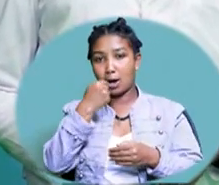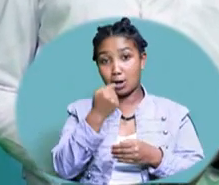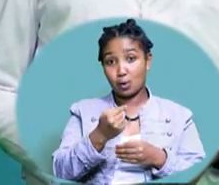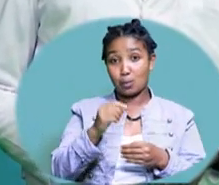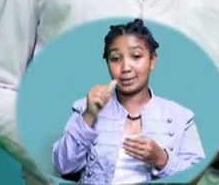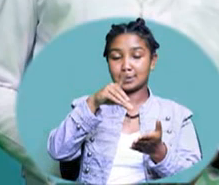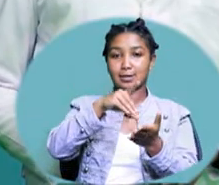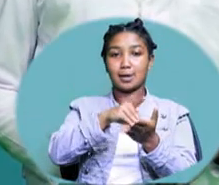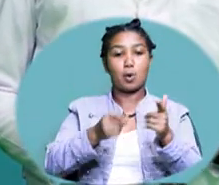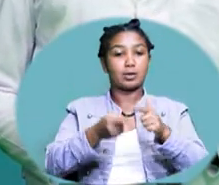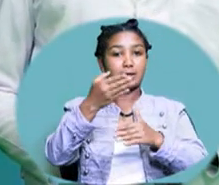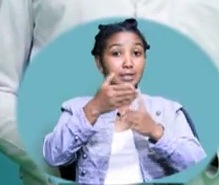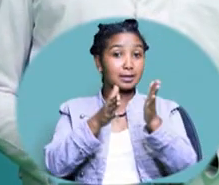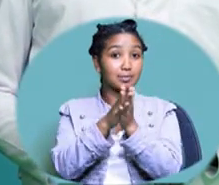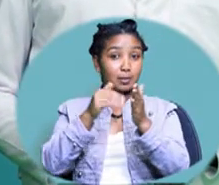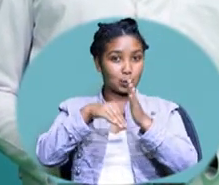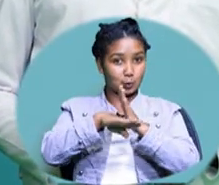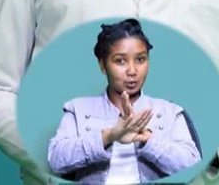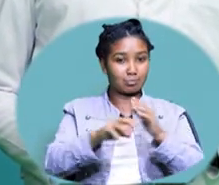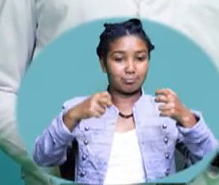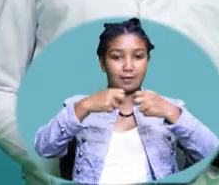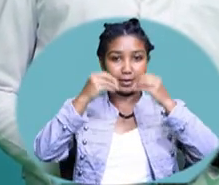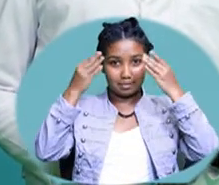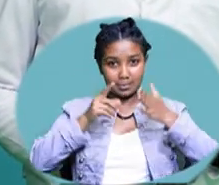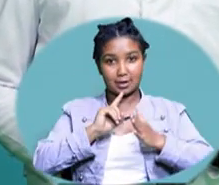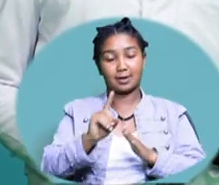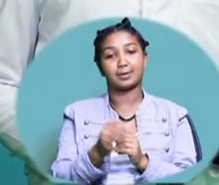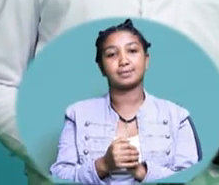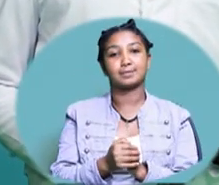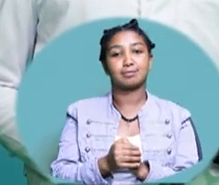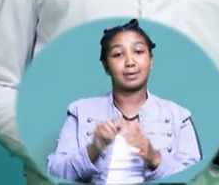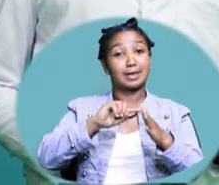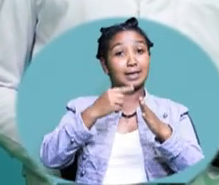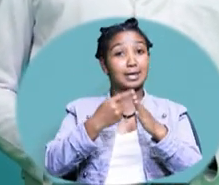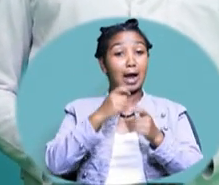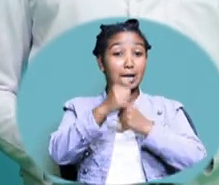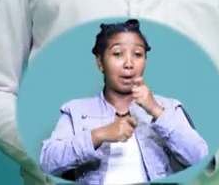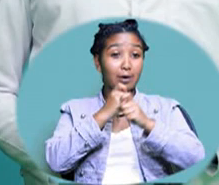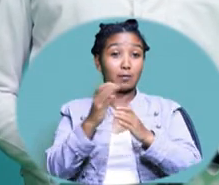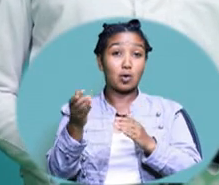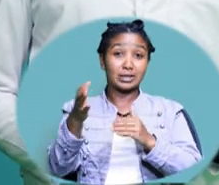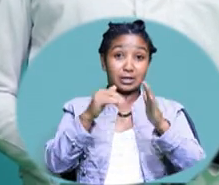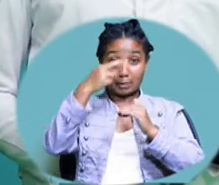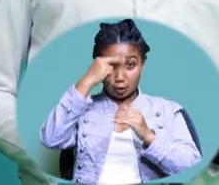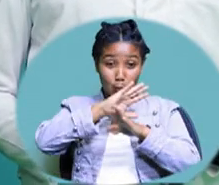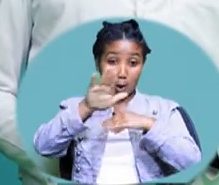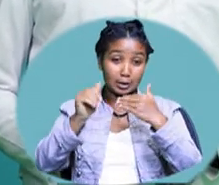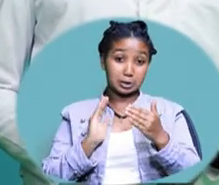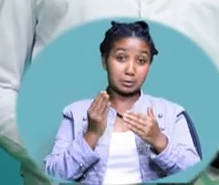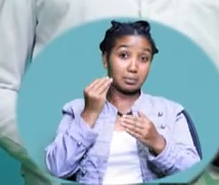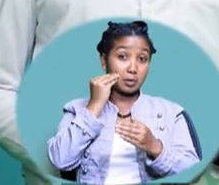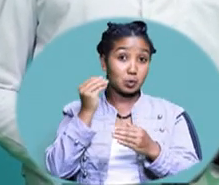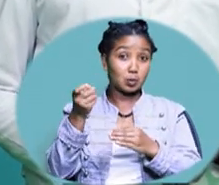በአዲስ ከተማ ሁለተኛ ደረጃ ትምህርት ቤት የፊዚክስ መምህር ነኝ። እንግዲህ ዓለም አቀፋዊ በሆነ ችግር ምክንያት ሁላችንም በቤት ውስጥ